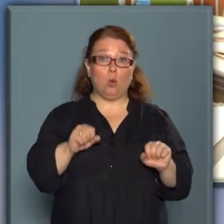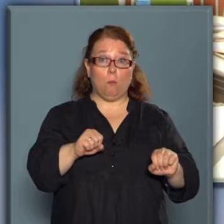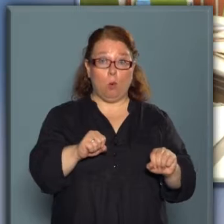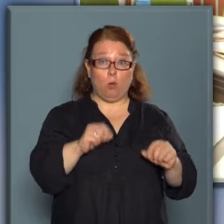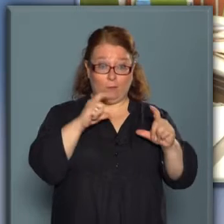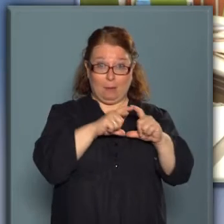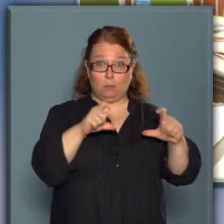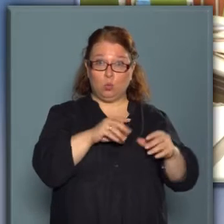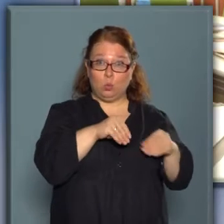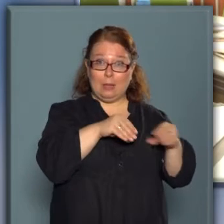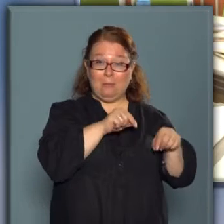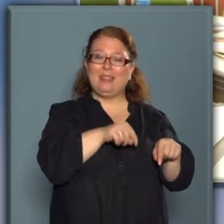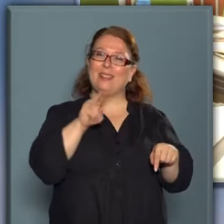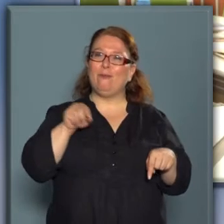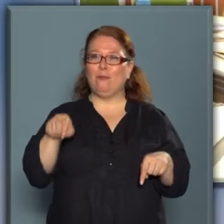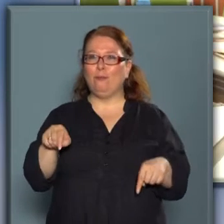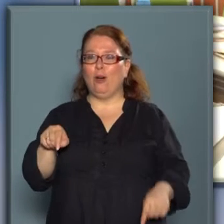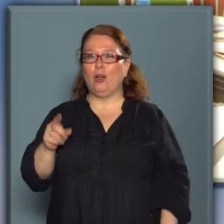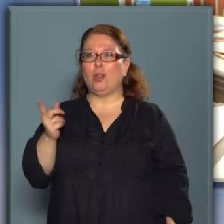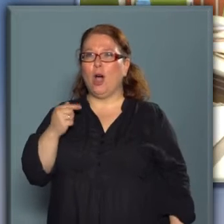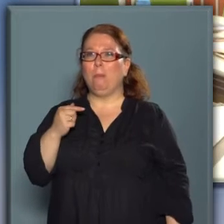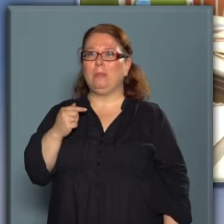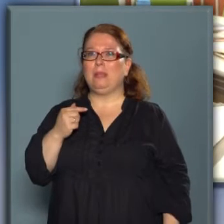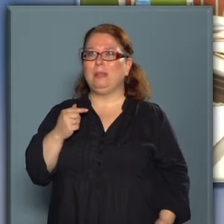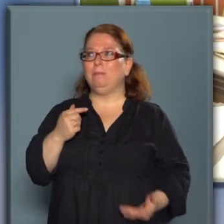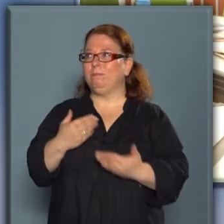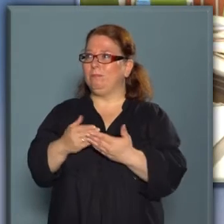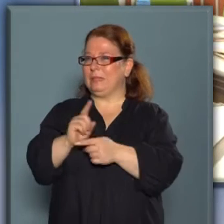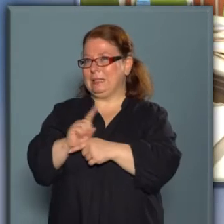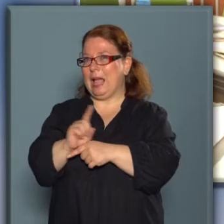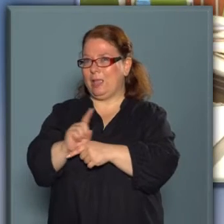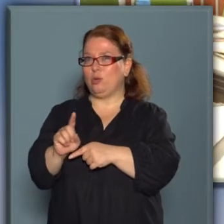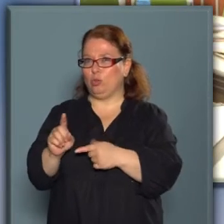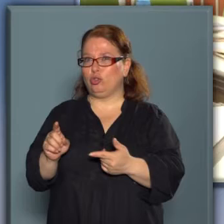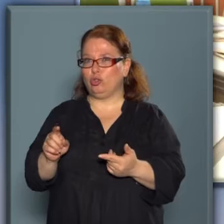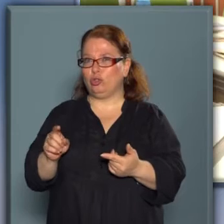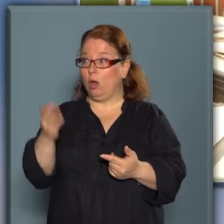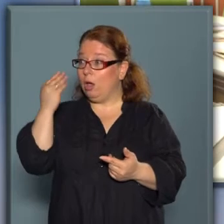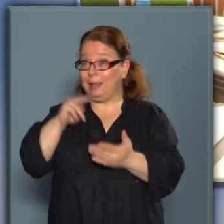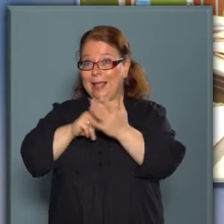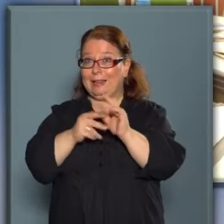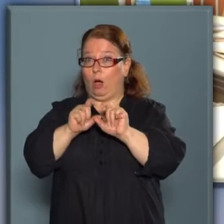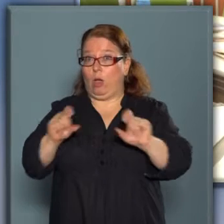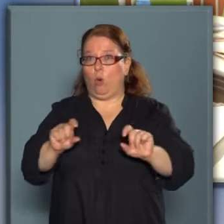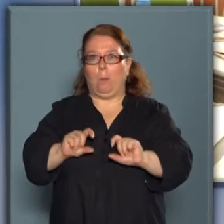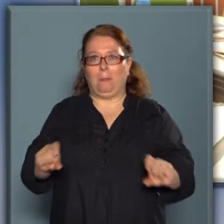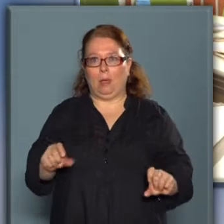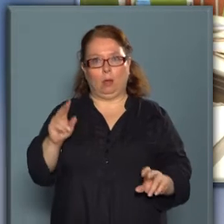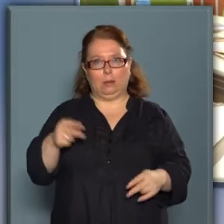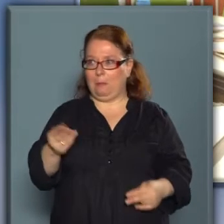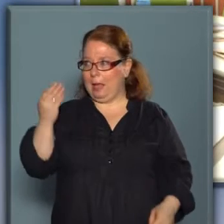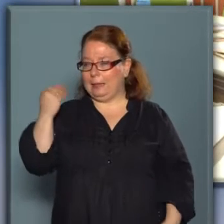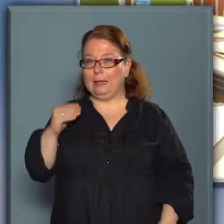komoly gyűjteményünk, de bizony vannak olyan hiányosságok, amik akkor technikai okokból